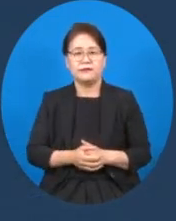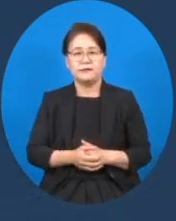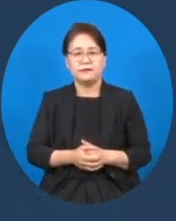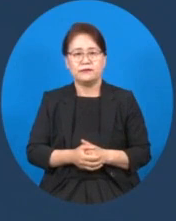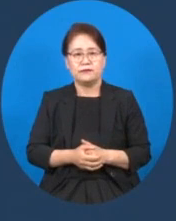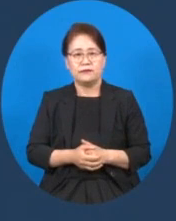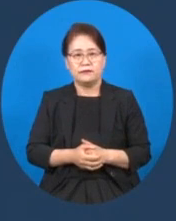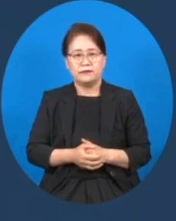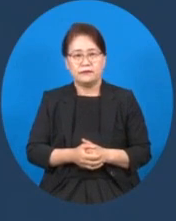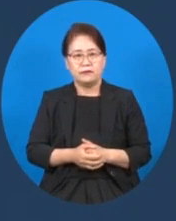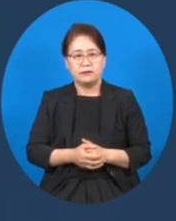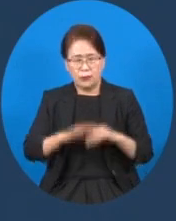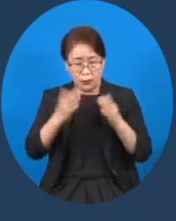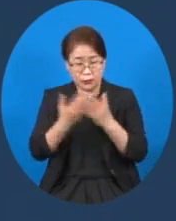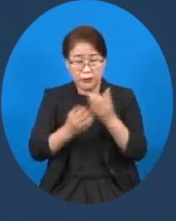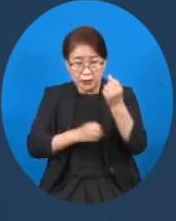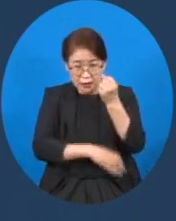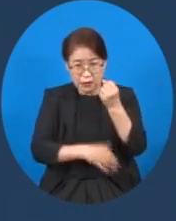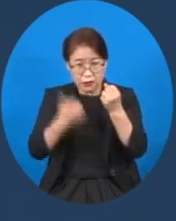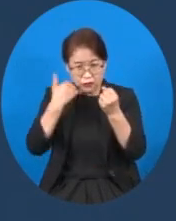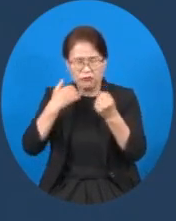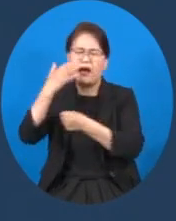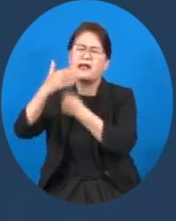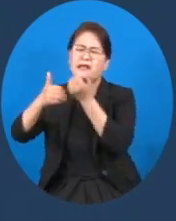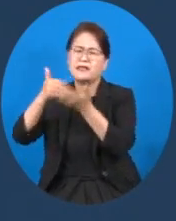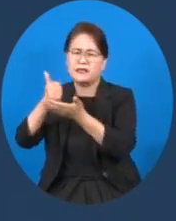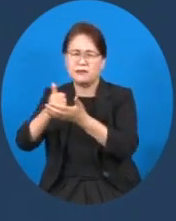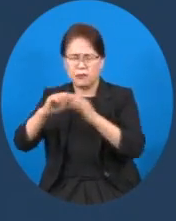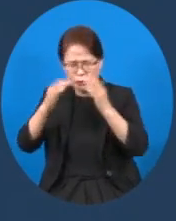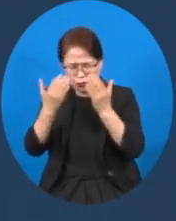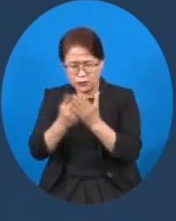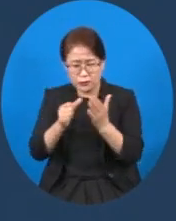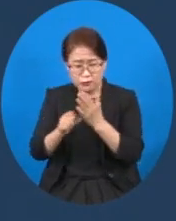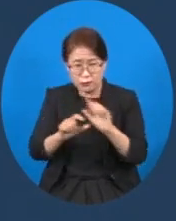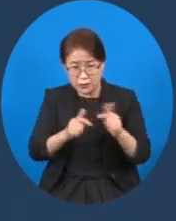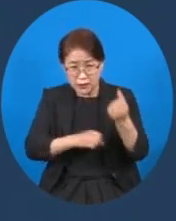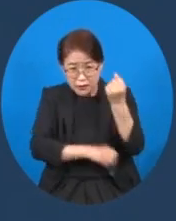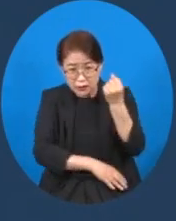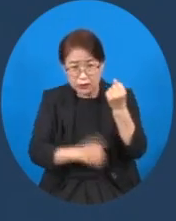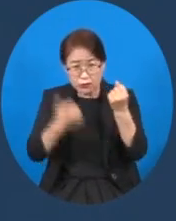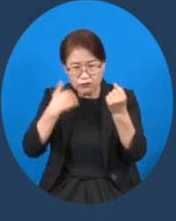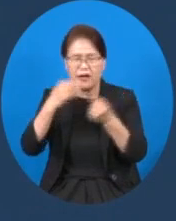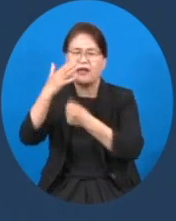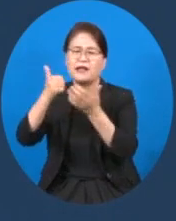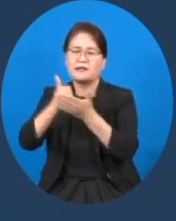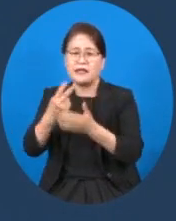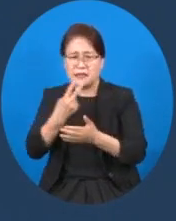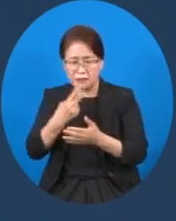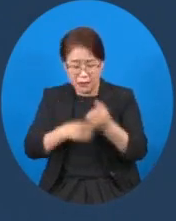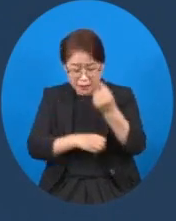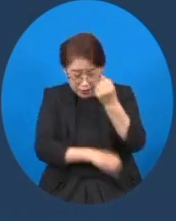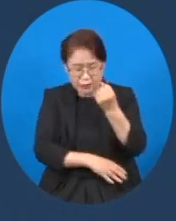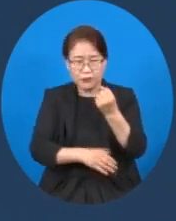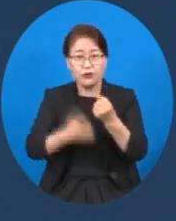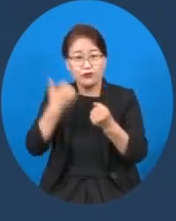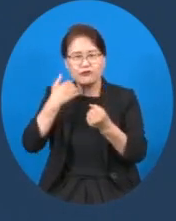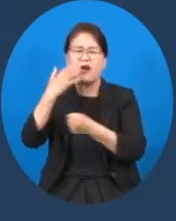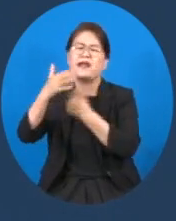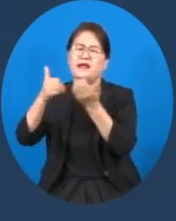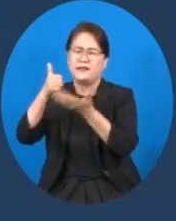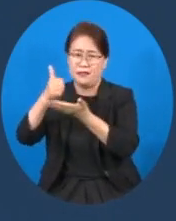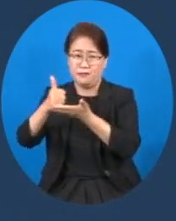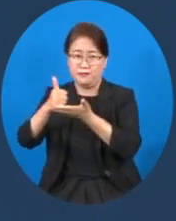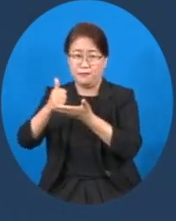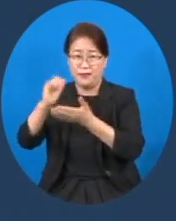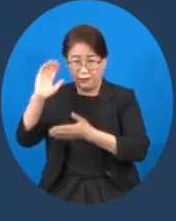모든 것의 근원은 하나님이십니다. 만물의 근원도 하나님이십니다. 생명의 근원도 하나님이십니다.